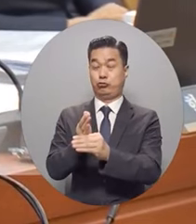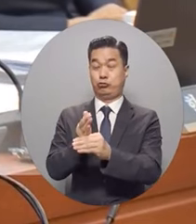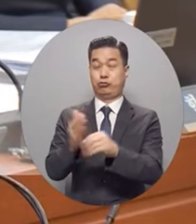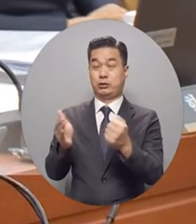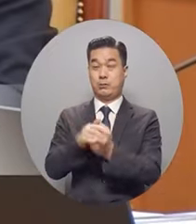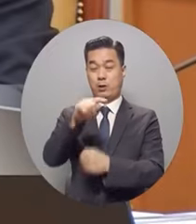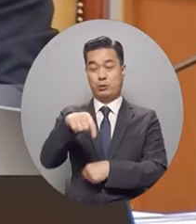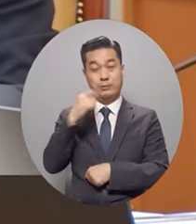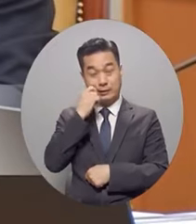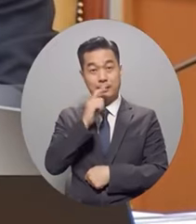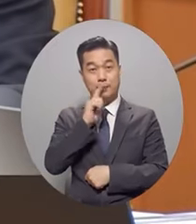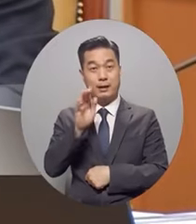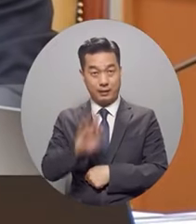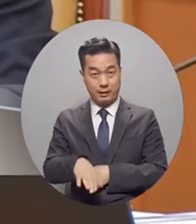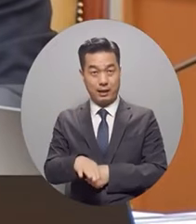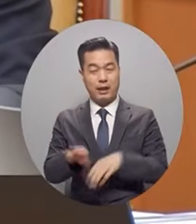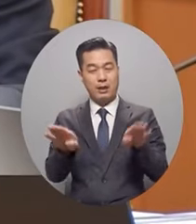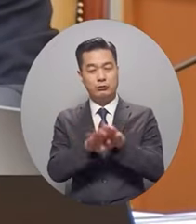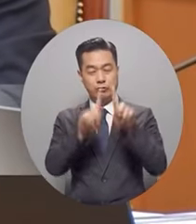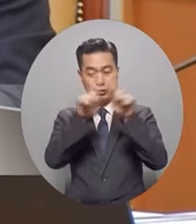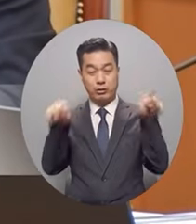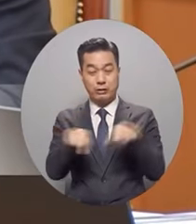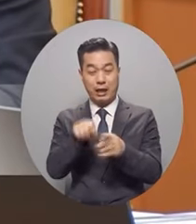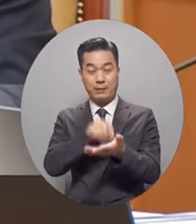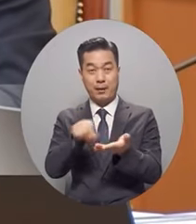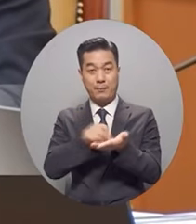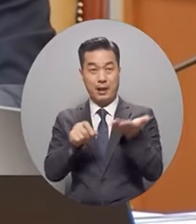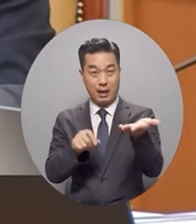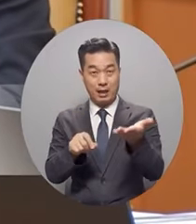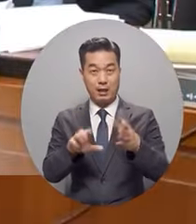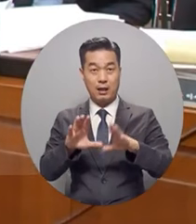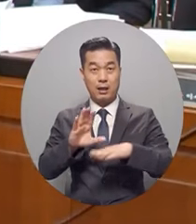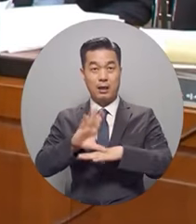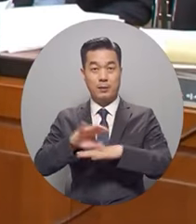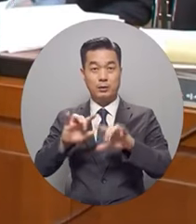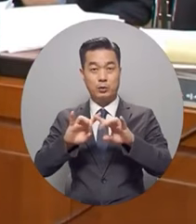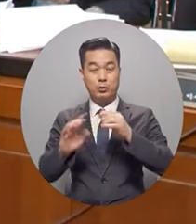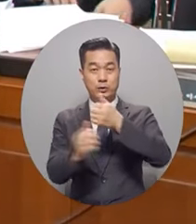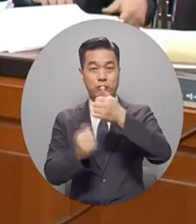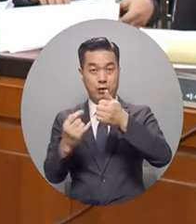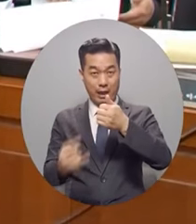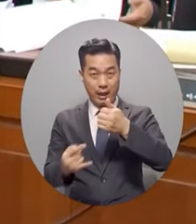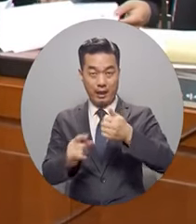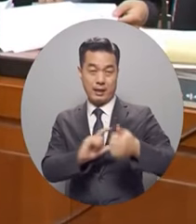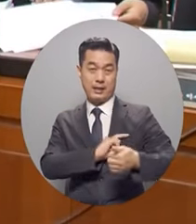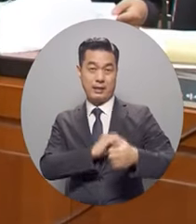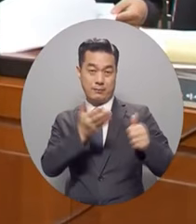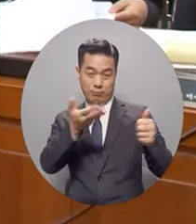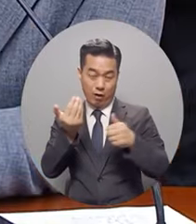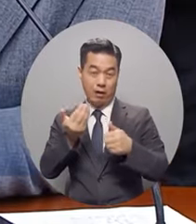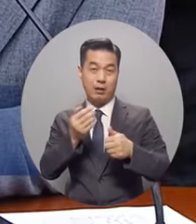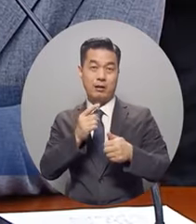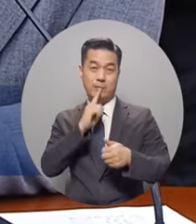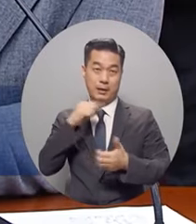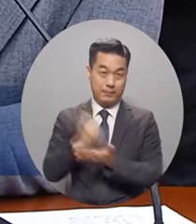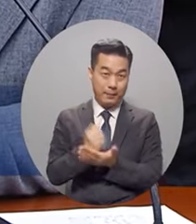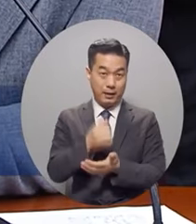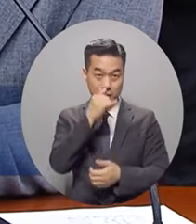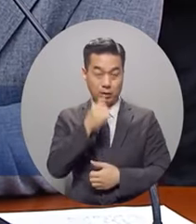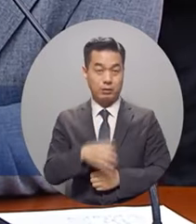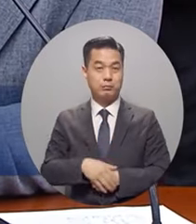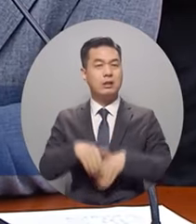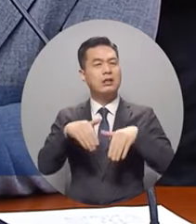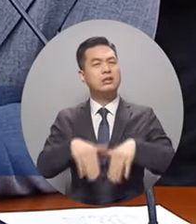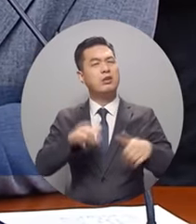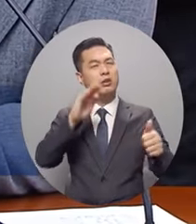위원장이 불출석 사유서 제출에는 방통위 직원을 동원해 도마에 오르기도 했습니다. 왜 방통위 직원을